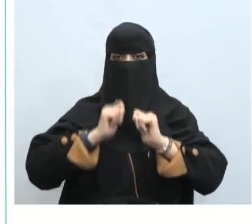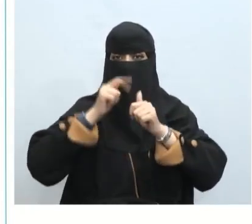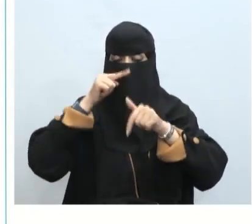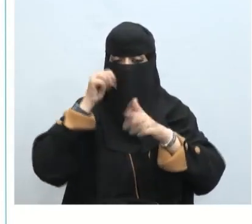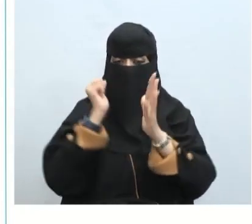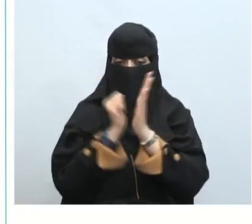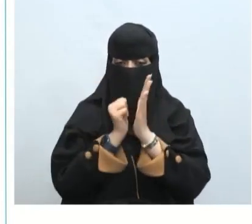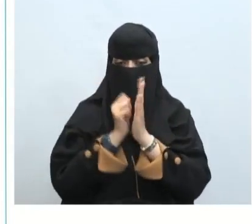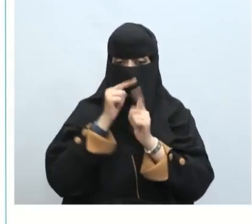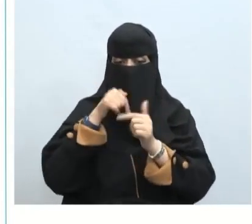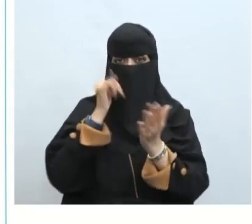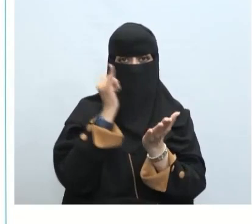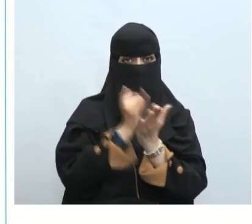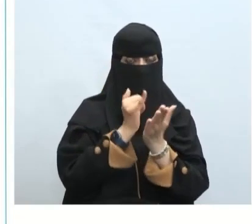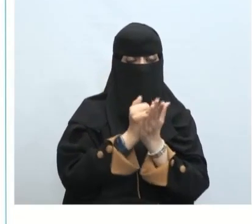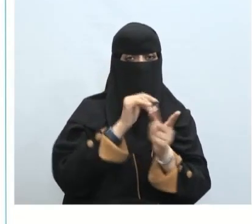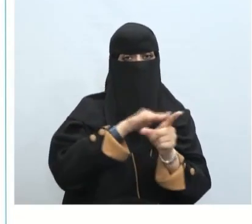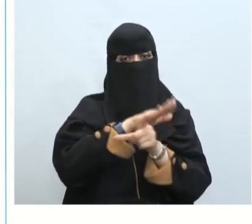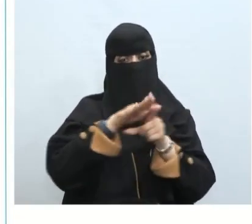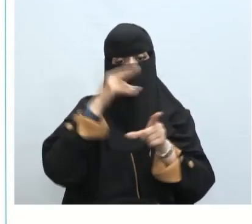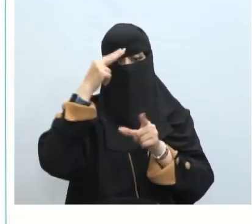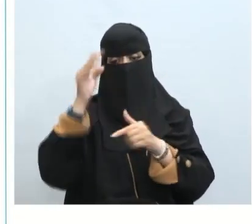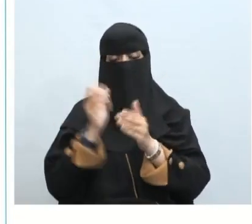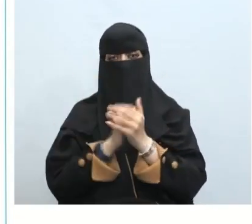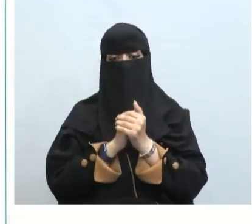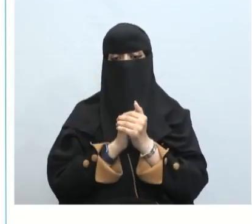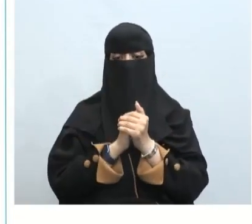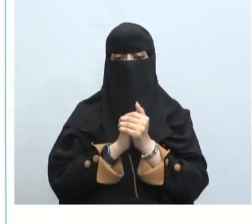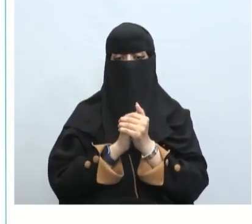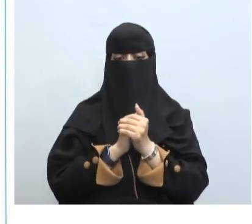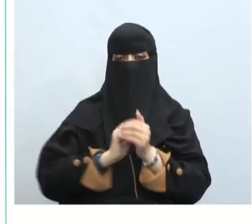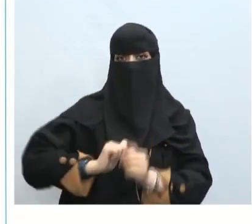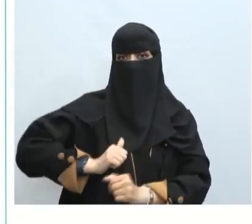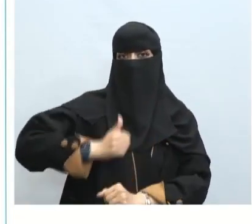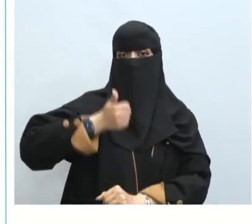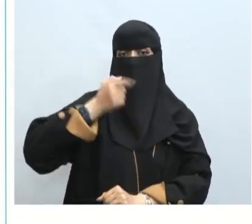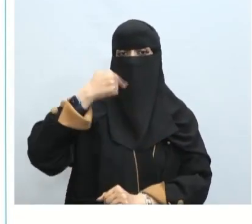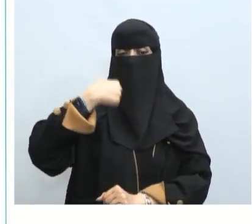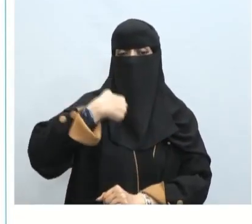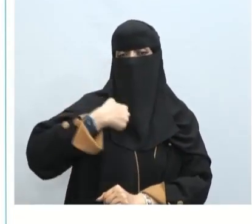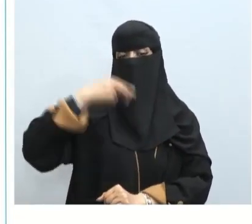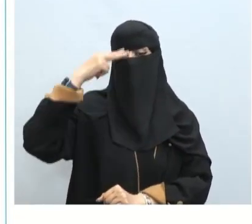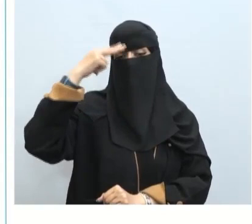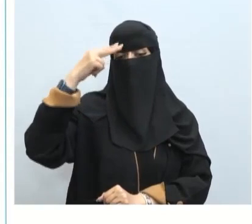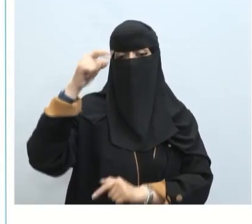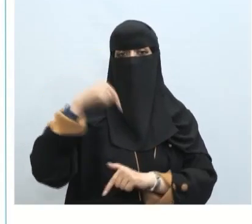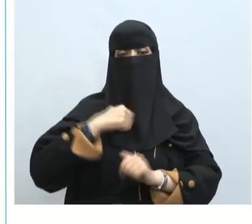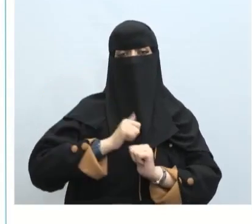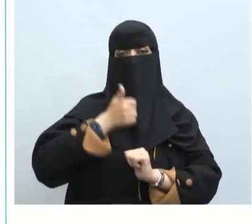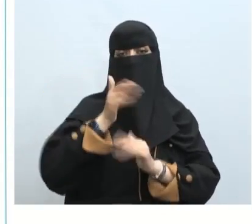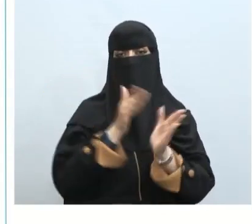اداء الواجبات والمسؤوليات الوطنيه من واجبات المواطن